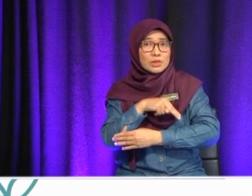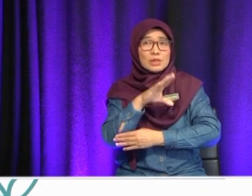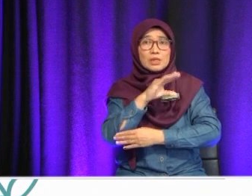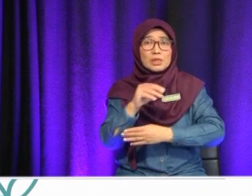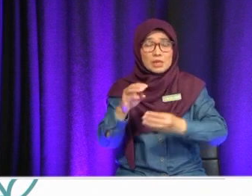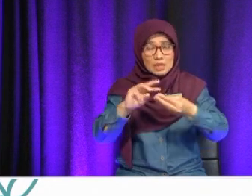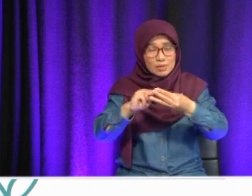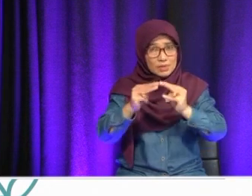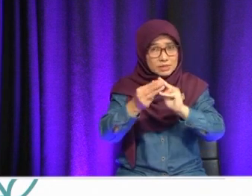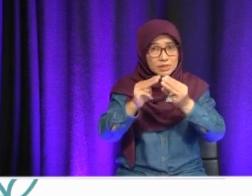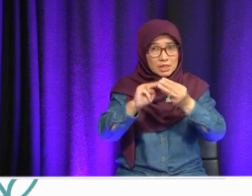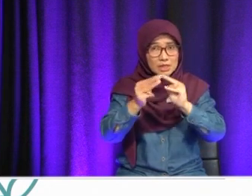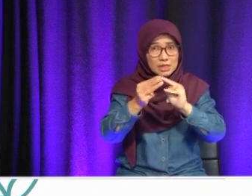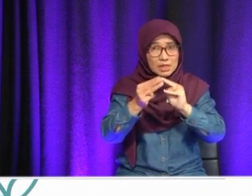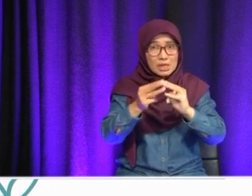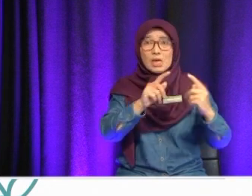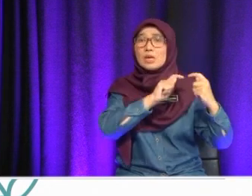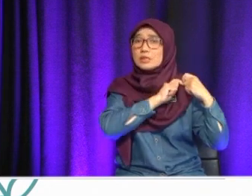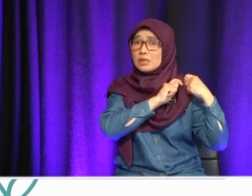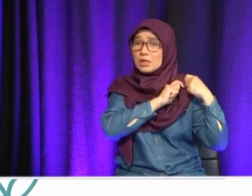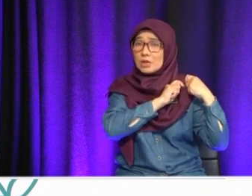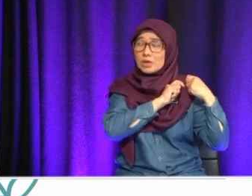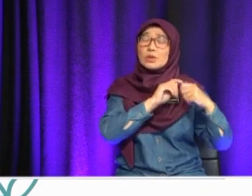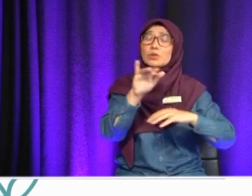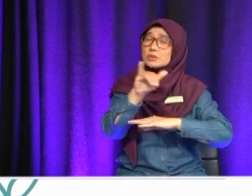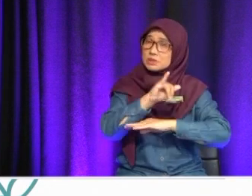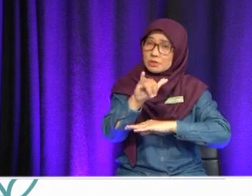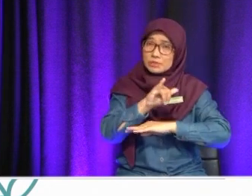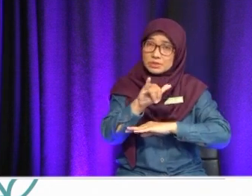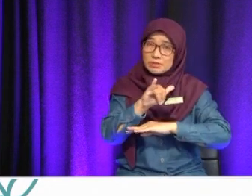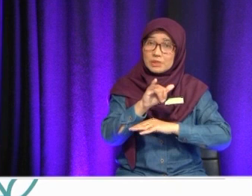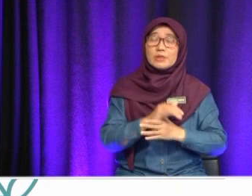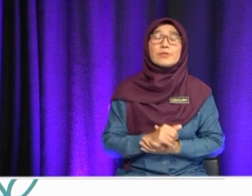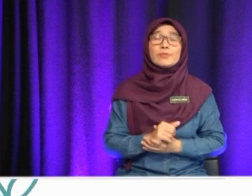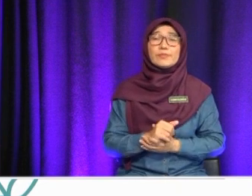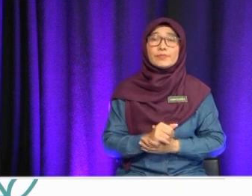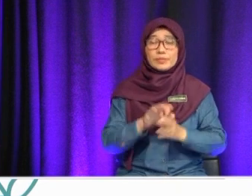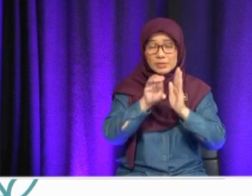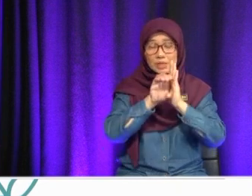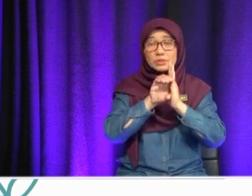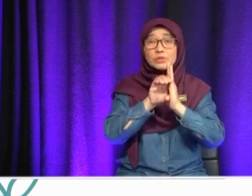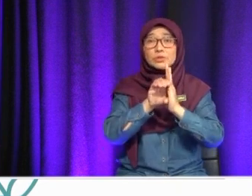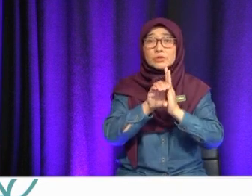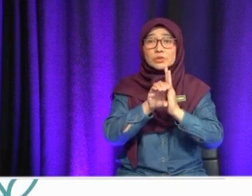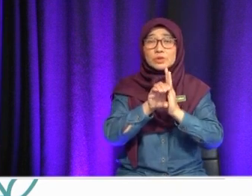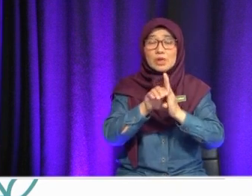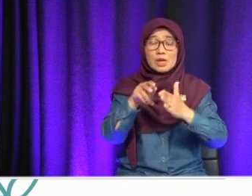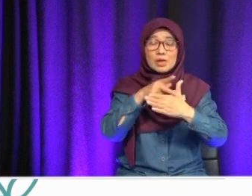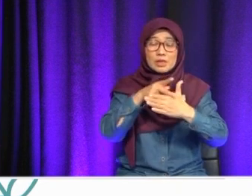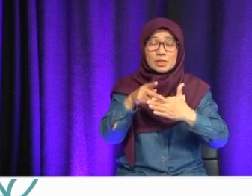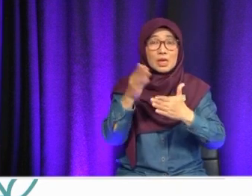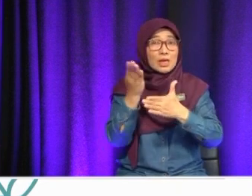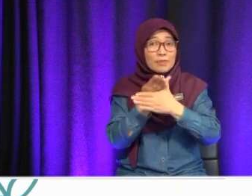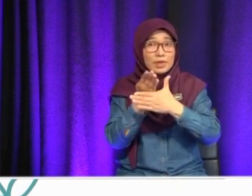ditanggung bersama-sama sesuai dengan kesepakatan tersebut. Contohnya, pihak bank